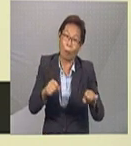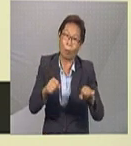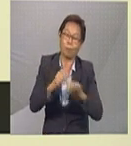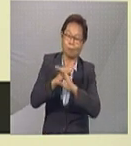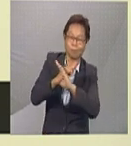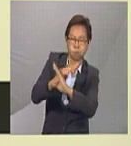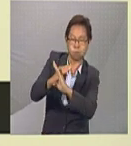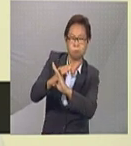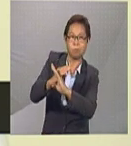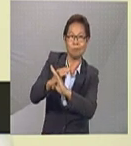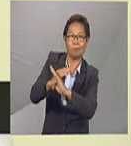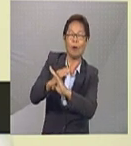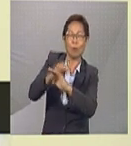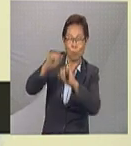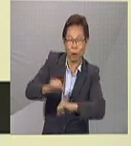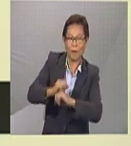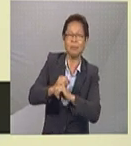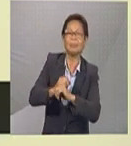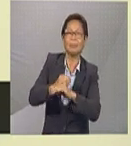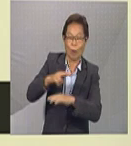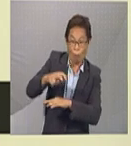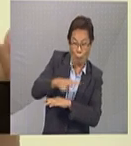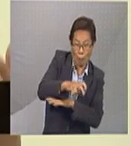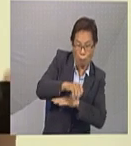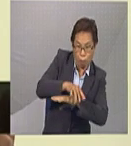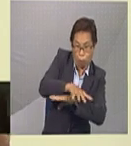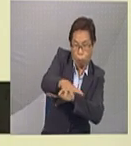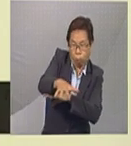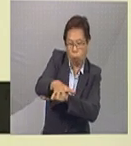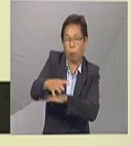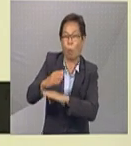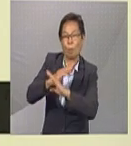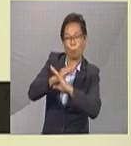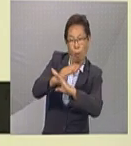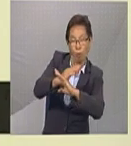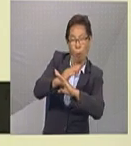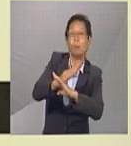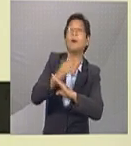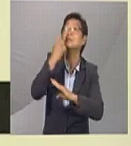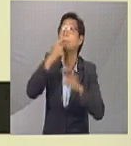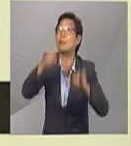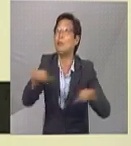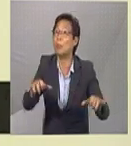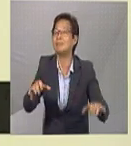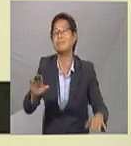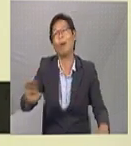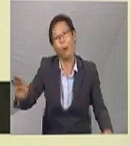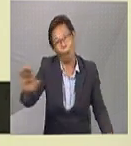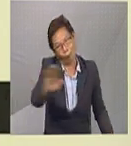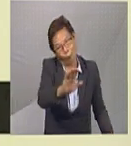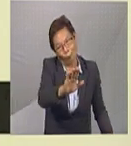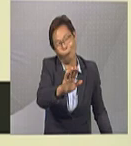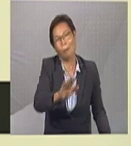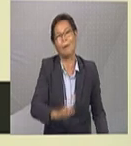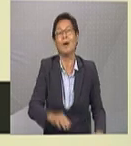menyekat penularan COVID-19 ini adalah tuan-tuan dan puan-puan sekalian. Yang mampu